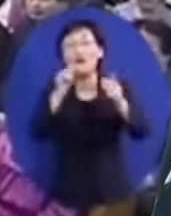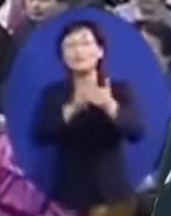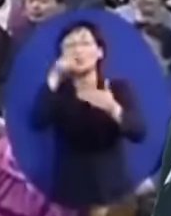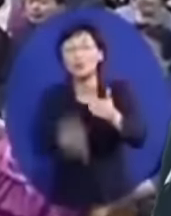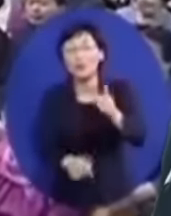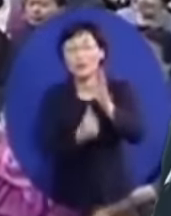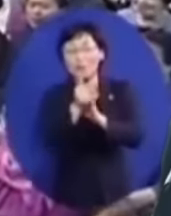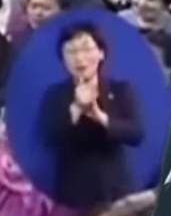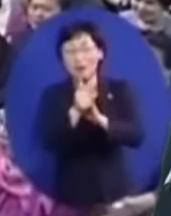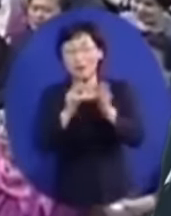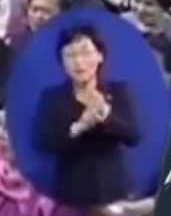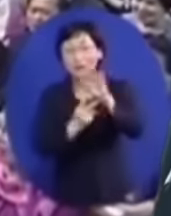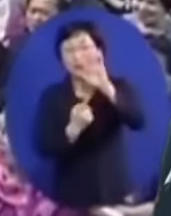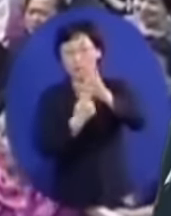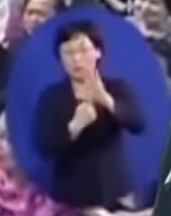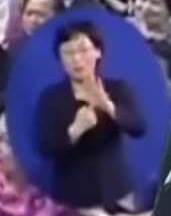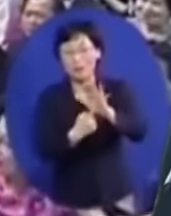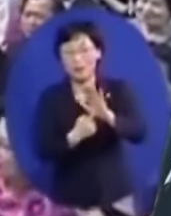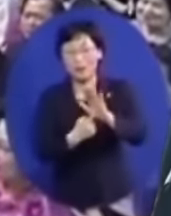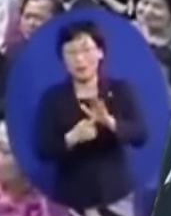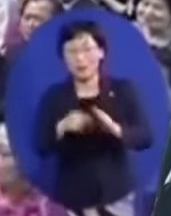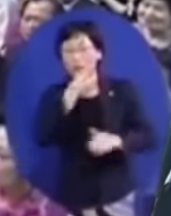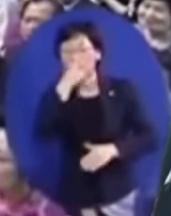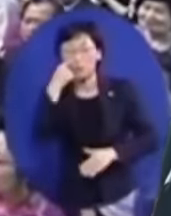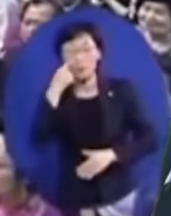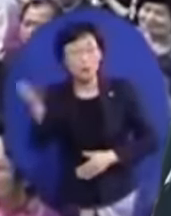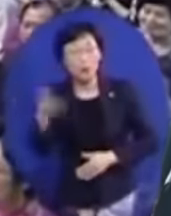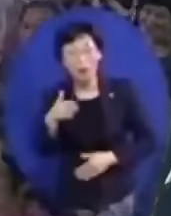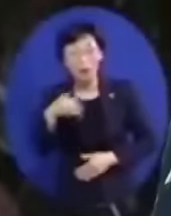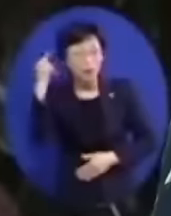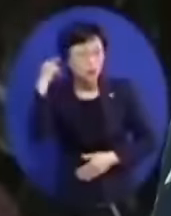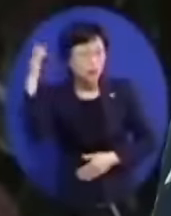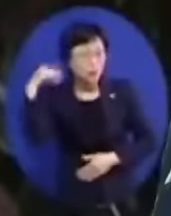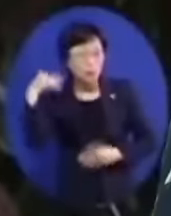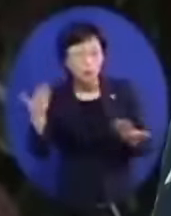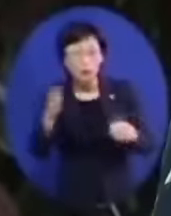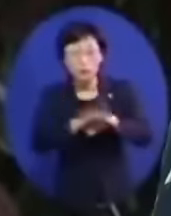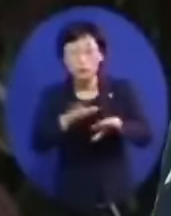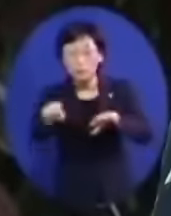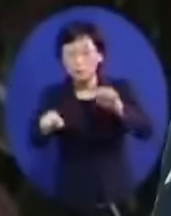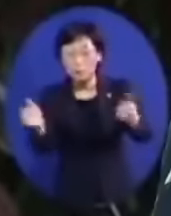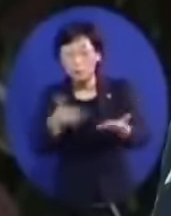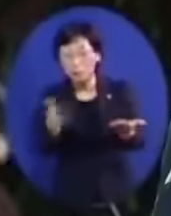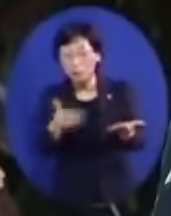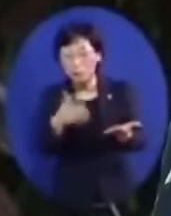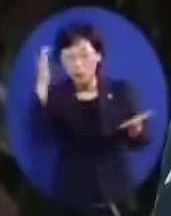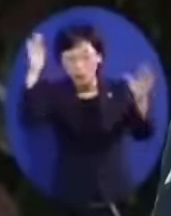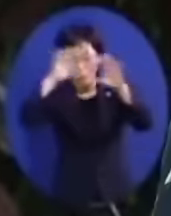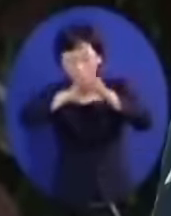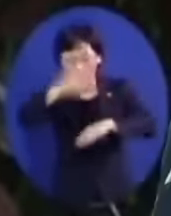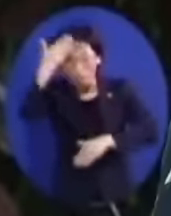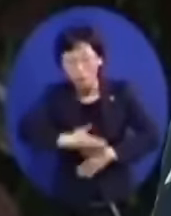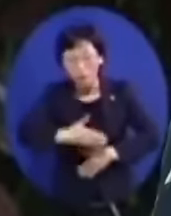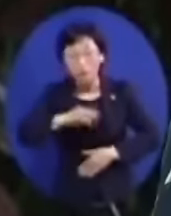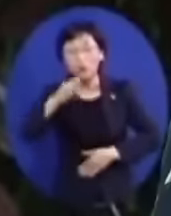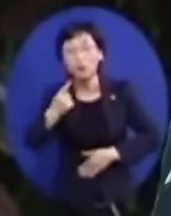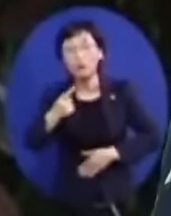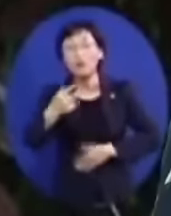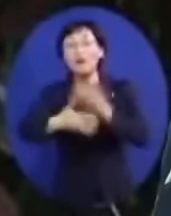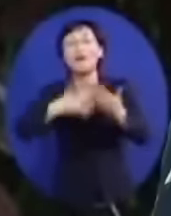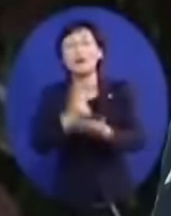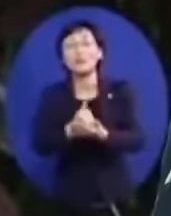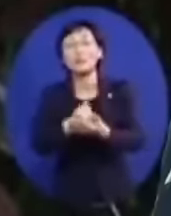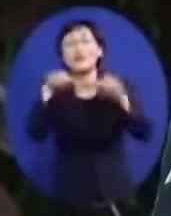희망의 기적이 일어납니다. 눈에는 아무 전가 안 보이고 귀에는 아무 소리 안 들리고 소연 잡히는 게 없고 내 앞길 7일까지 어두워도